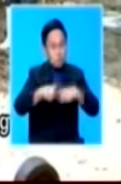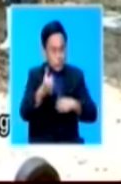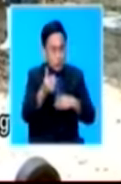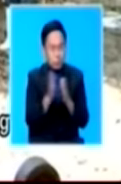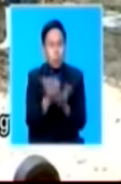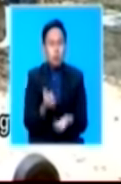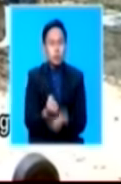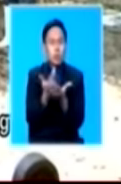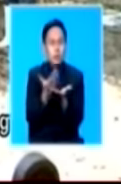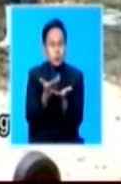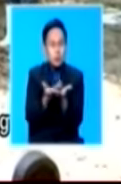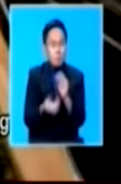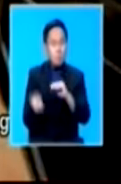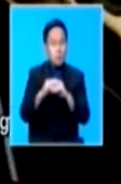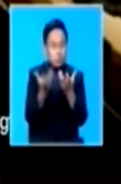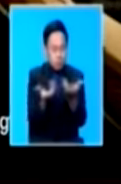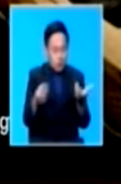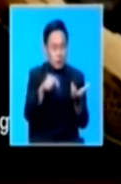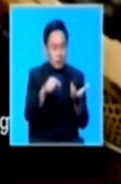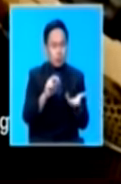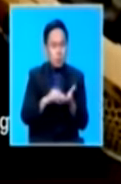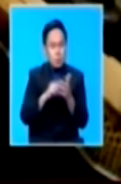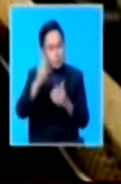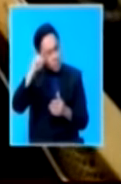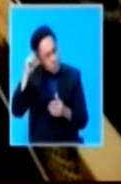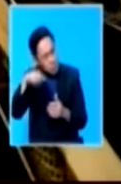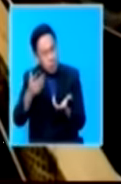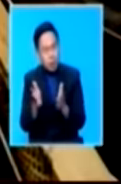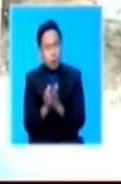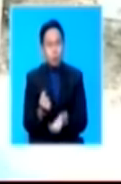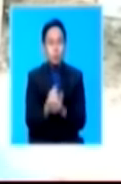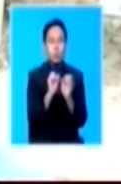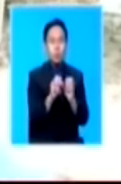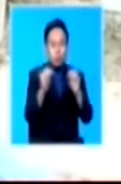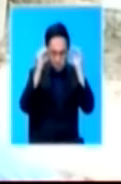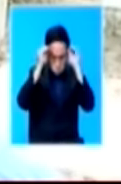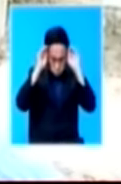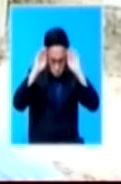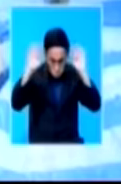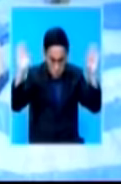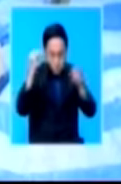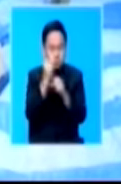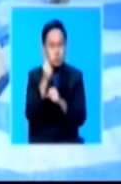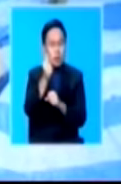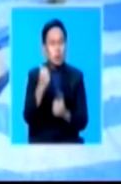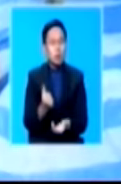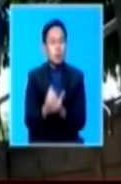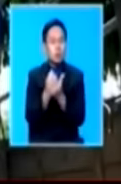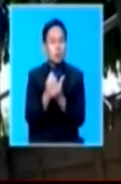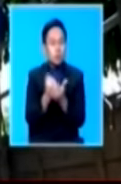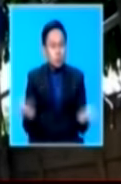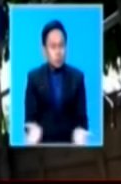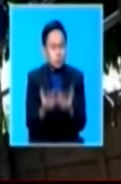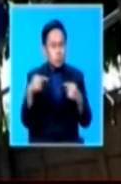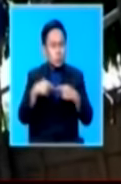มูลค่าผลิตภัณฑ์ให้เข้าถึงแหล่งวิชาการแก้ปัญหาเดิมที่มีอยู่ให้เกิดความยั่งยืนโดยการส่งเสริมเกษตรอุตสาหกรรมรายย่